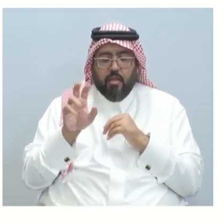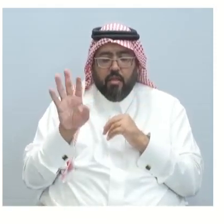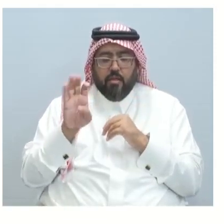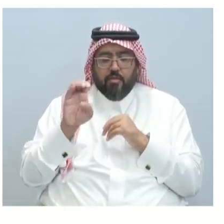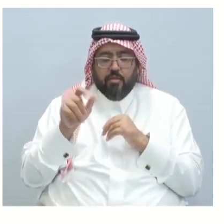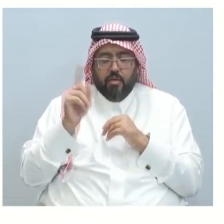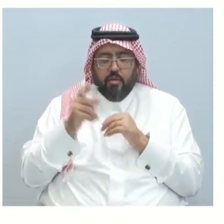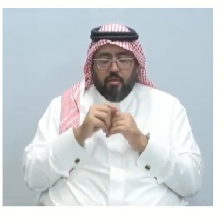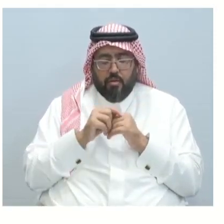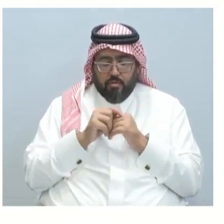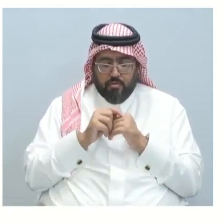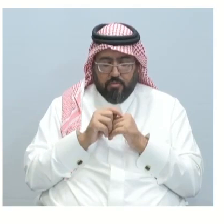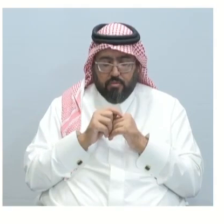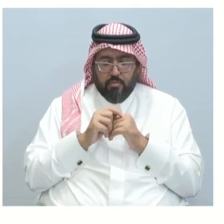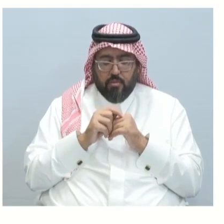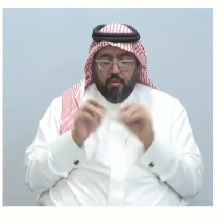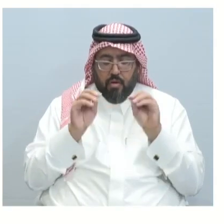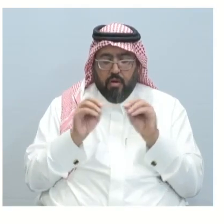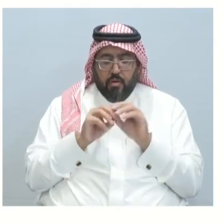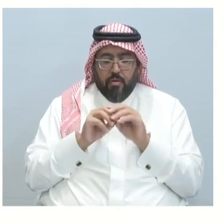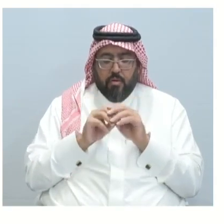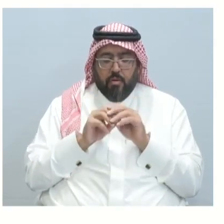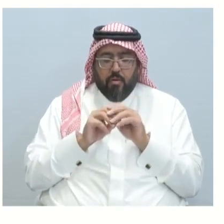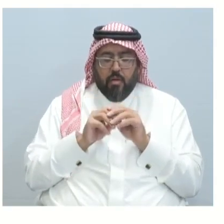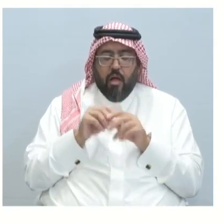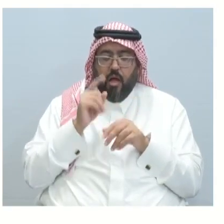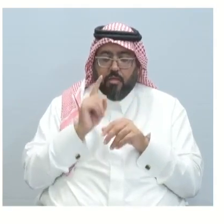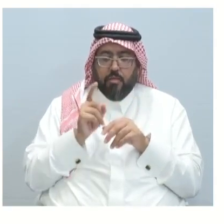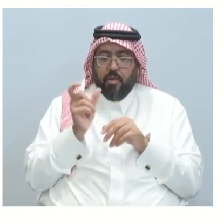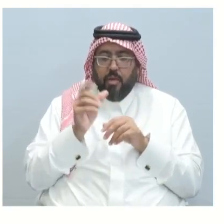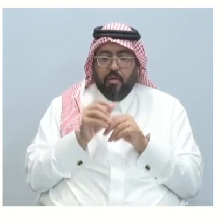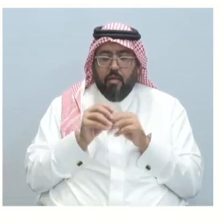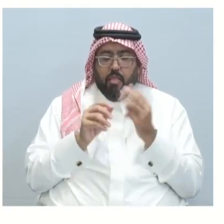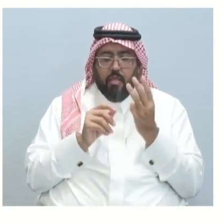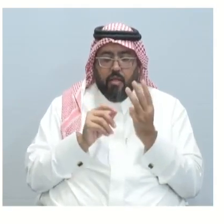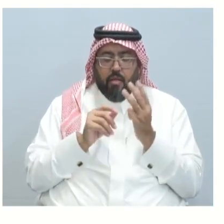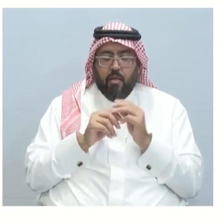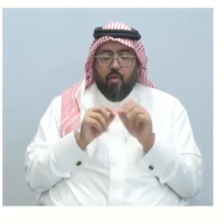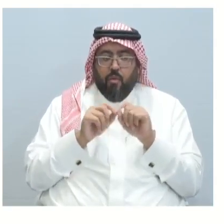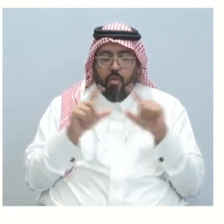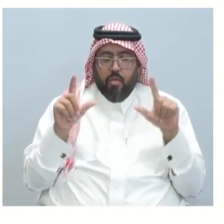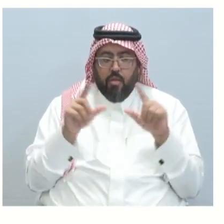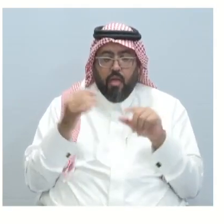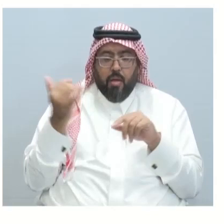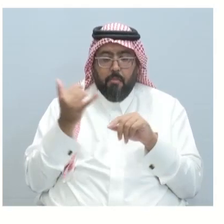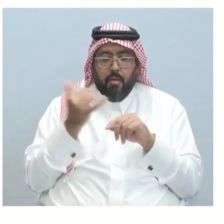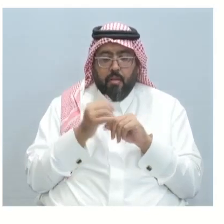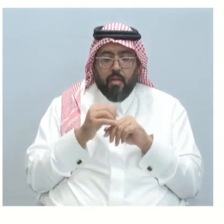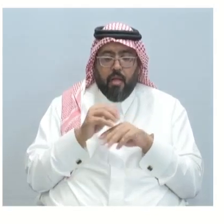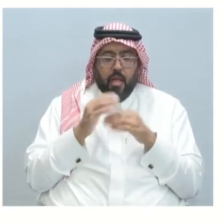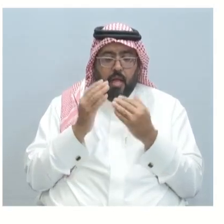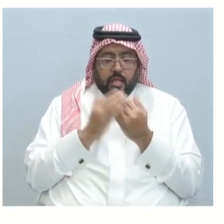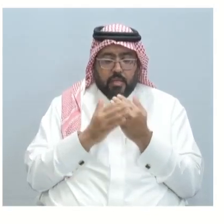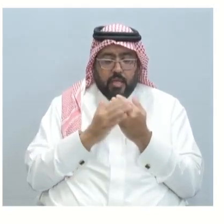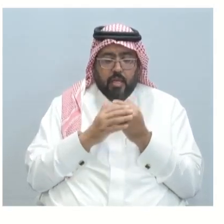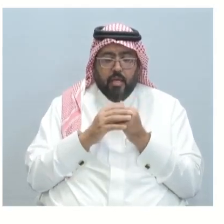فلهذا جاء هذا الحديث حينما اقسم النبي صلى الله عليه وسلم ثلاثا وهذا يبين اهميه الاحسان له